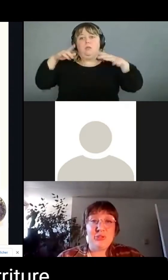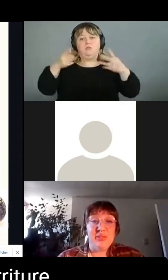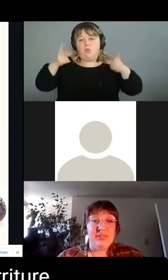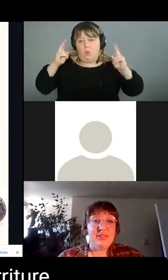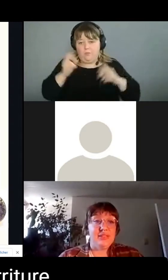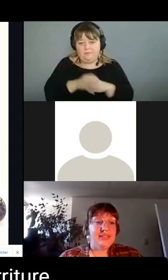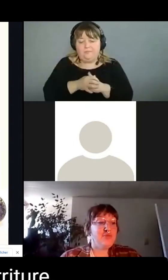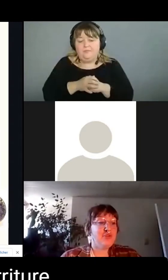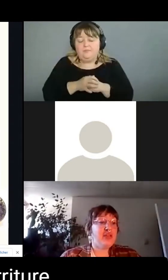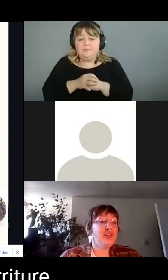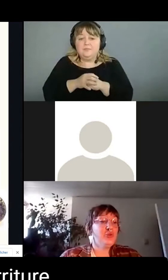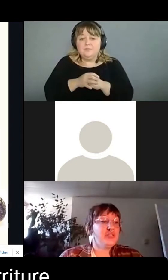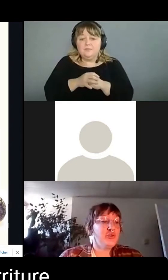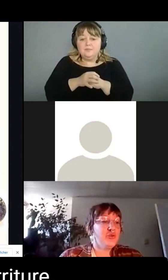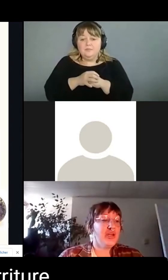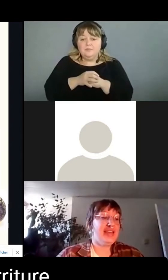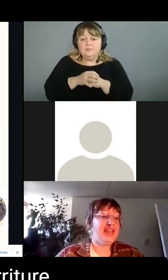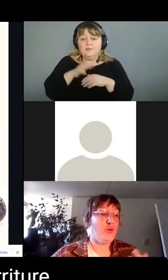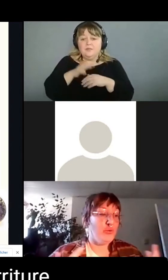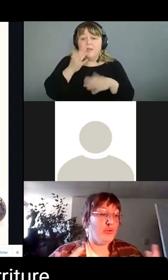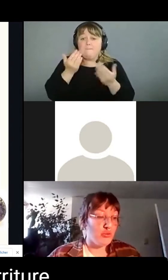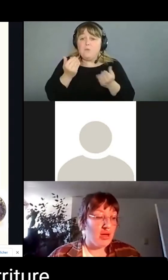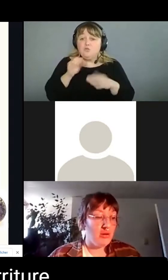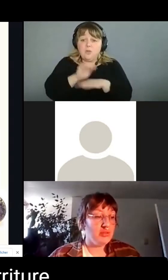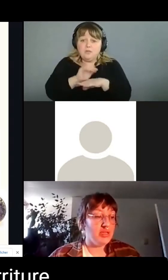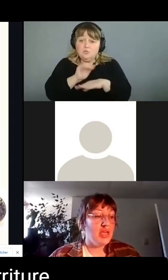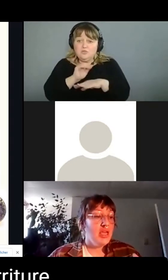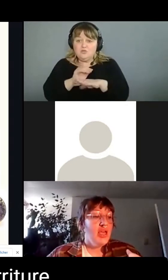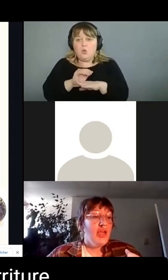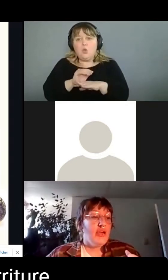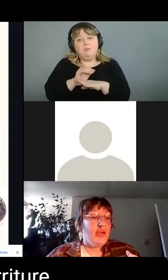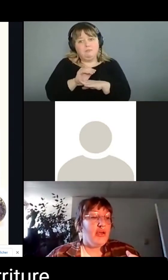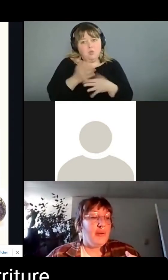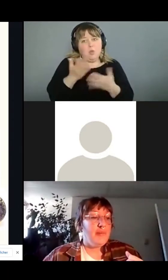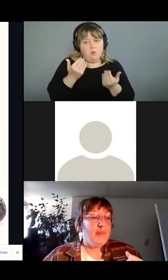Par la suite, ses besoins en nourriture, elle est un peu gourmande.